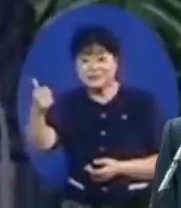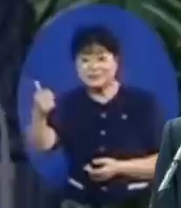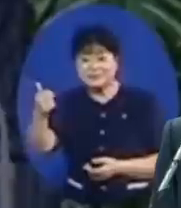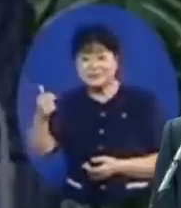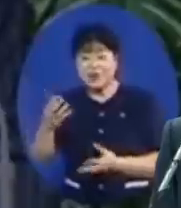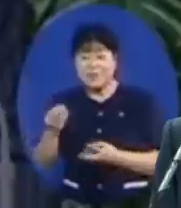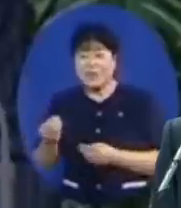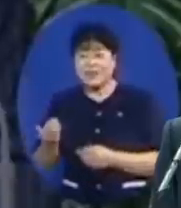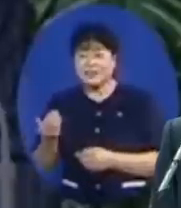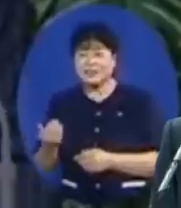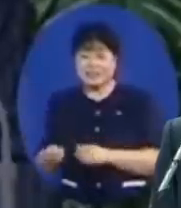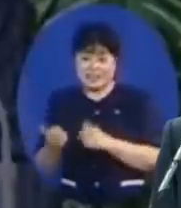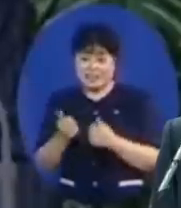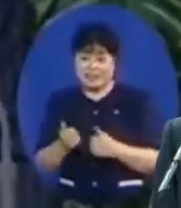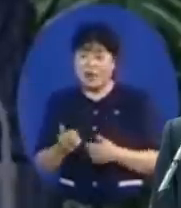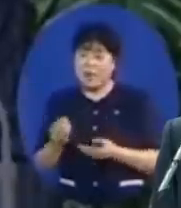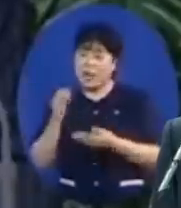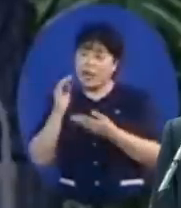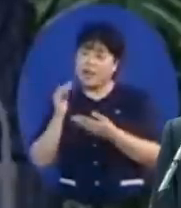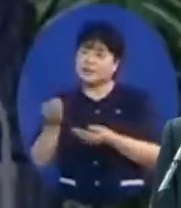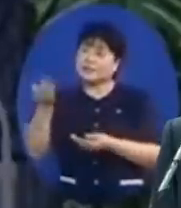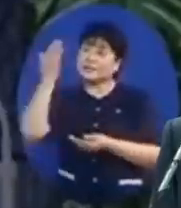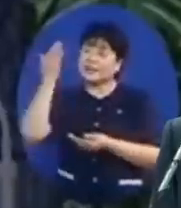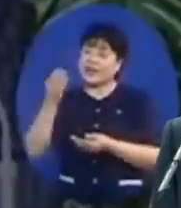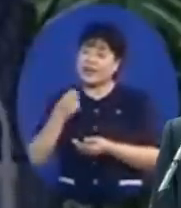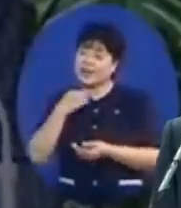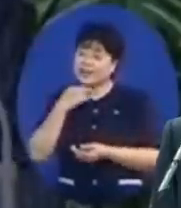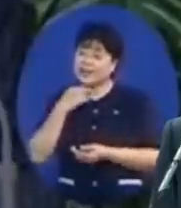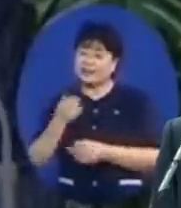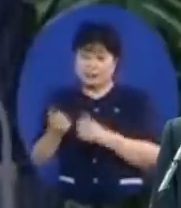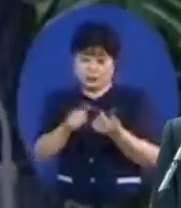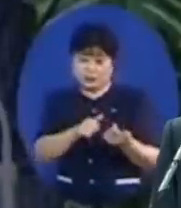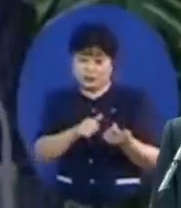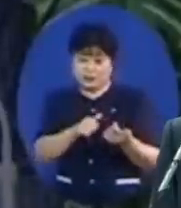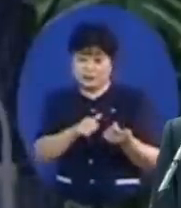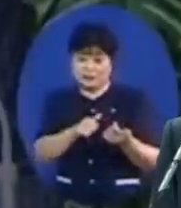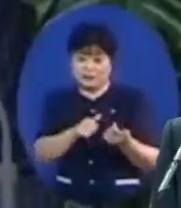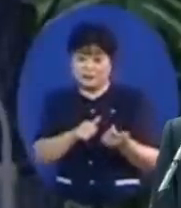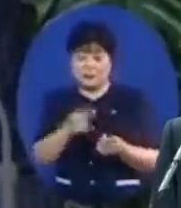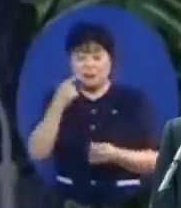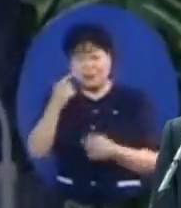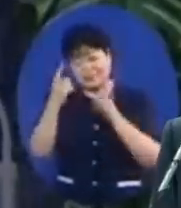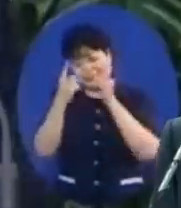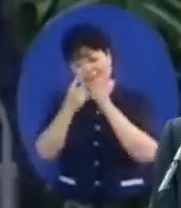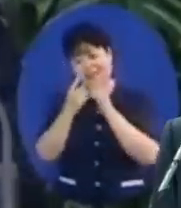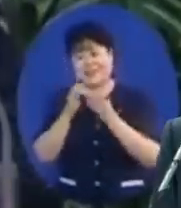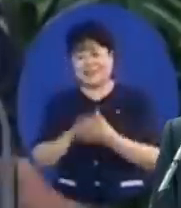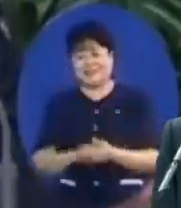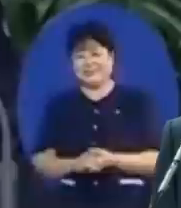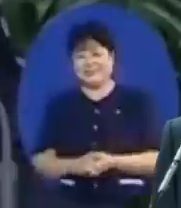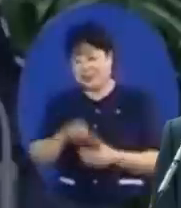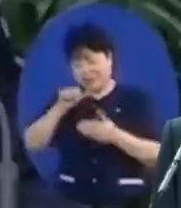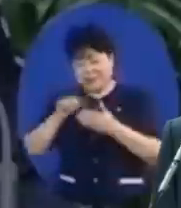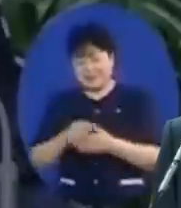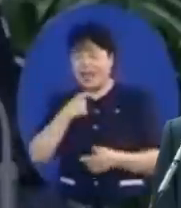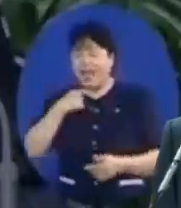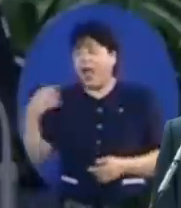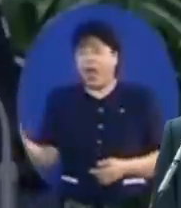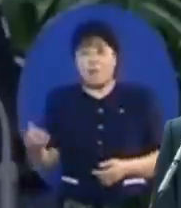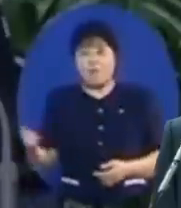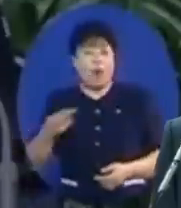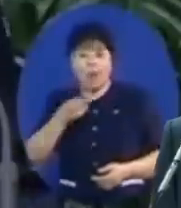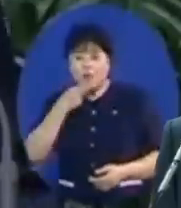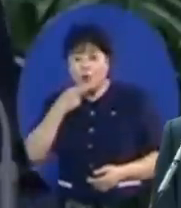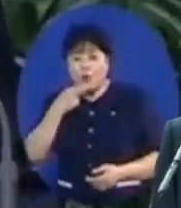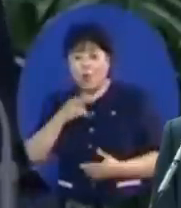천국 갔는데 나보다 두 살 위인데 천국 갔어요. 근데 항상 나만 만나면 그렇습니다. 나는 한평생에 아파 본 적이 없다.